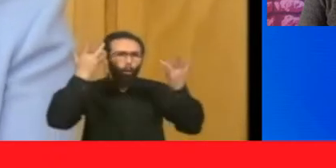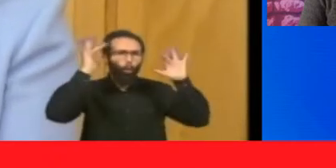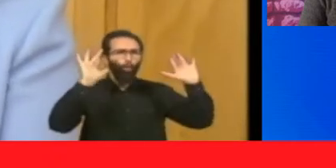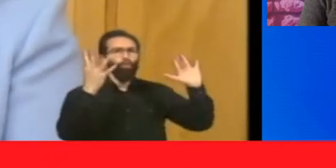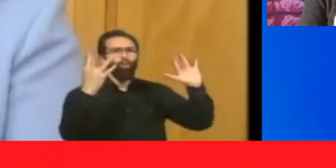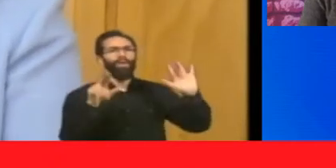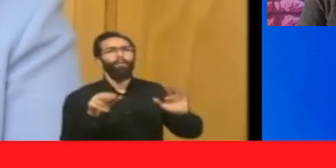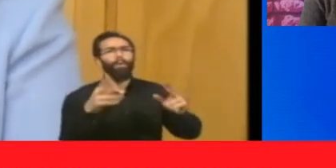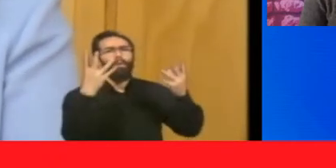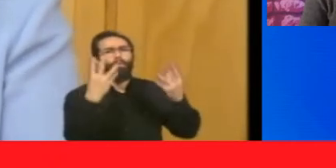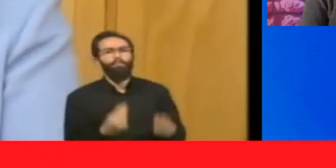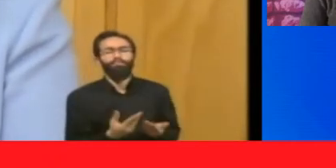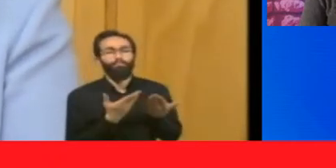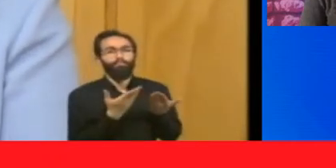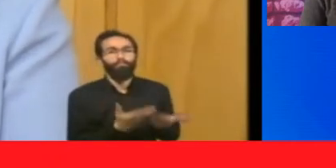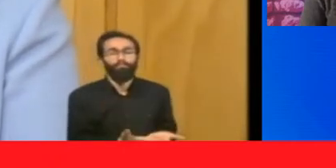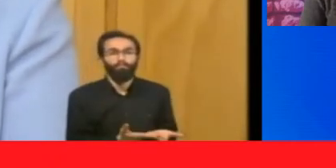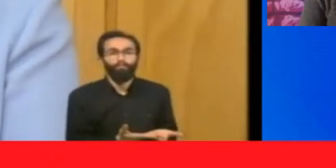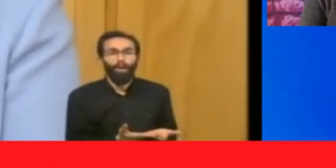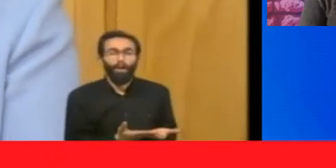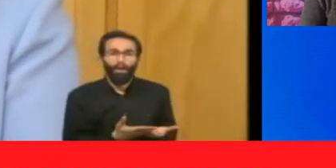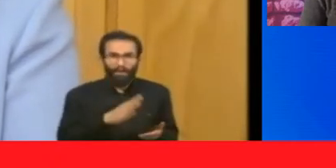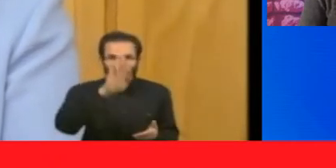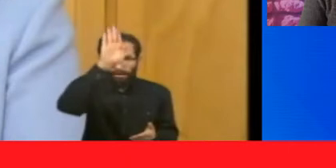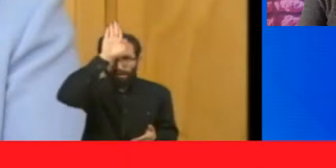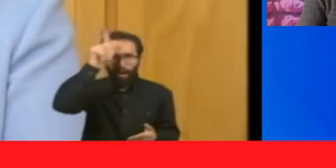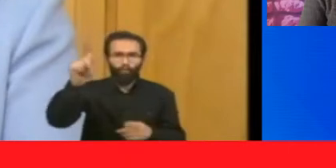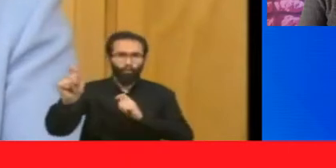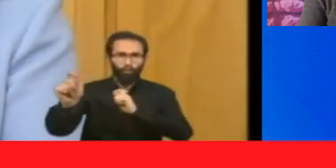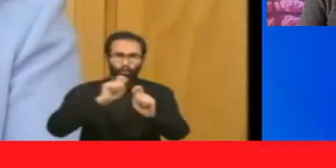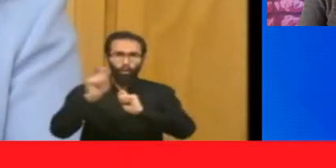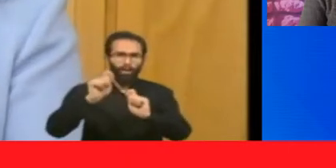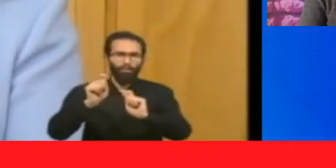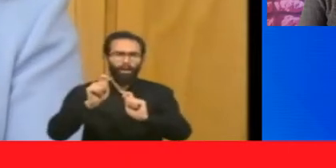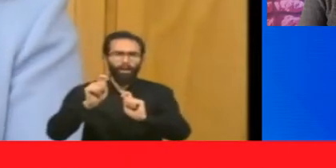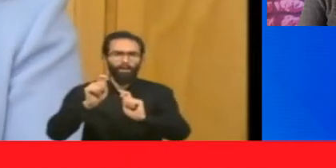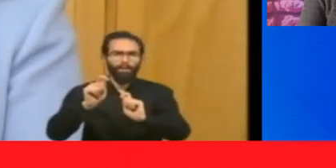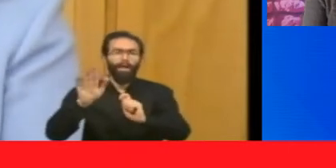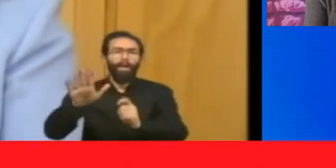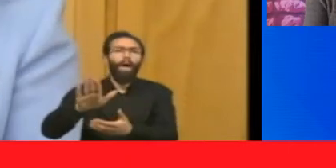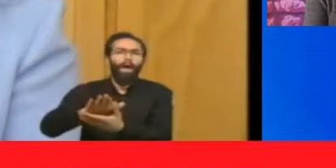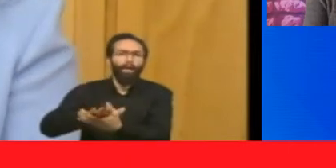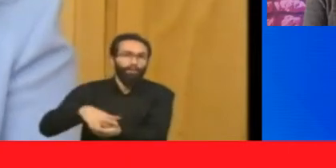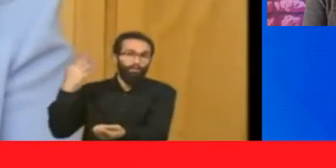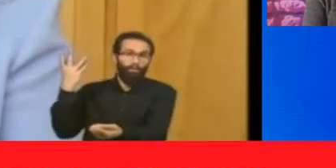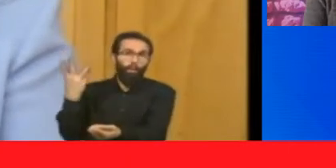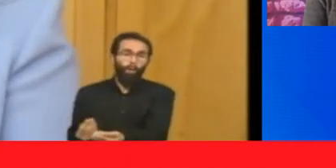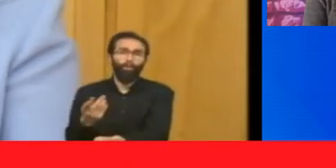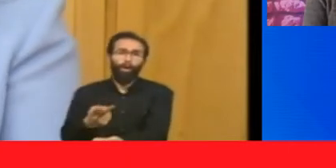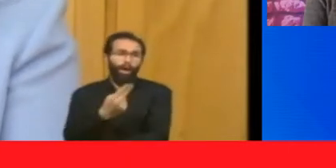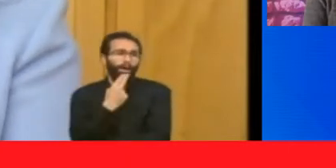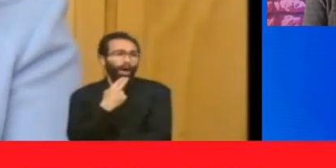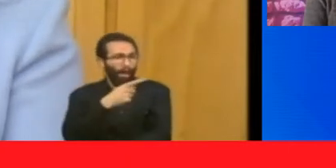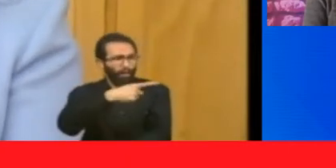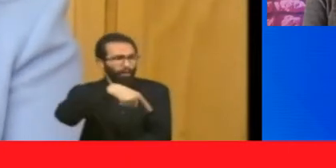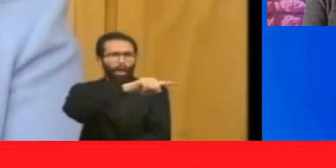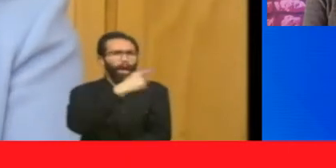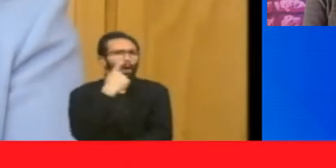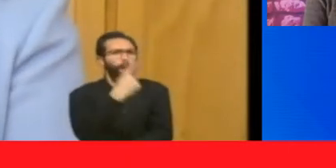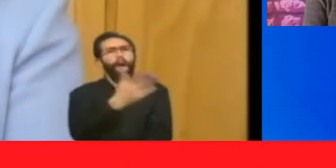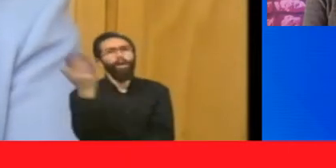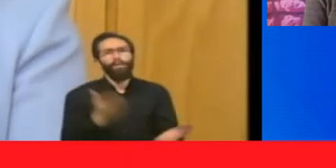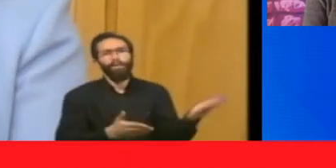İstanbul Sözleşmesi'nden çekilerek kadın kazanımlarına saldırı başlattılar. Birazdan bu konuya daha